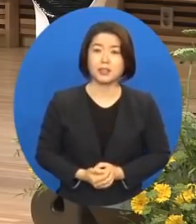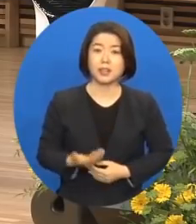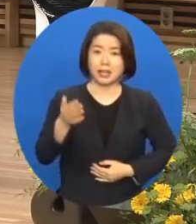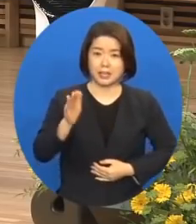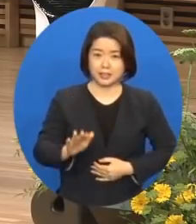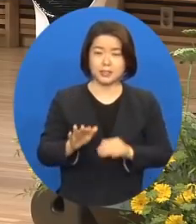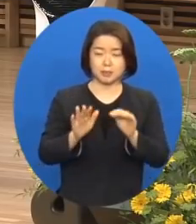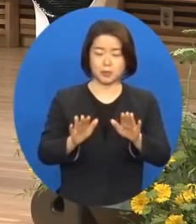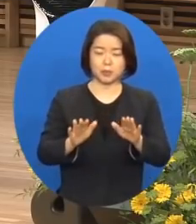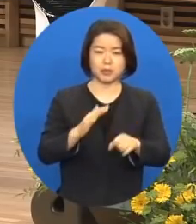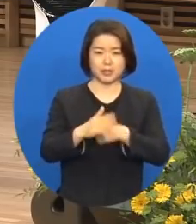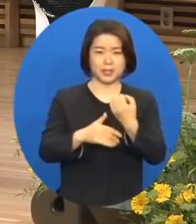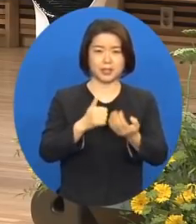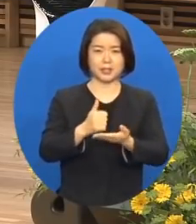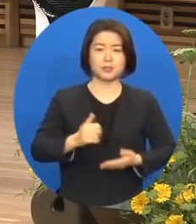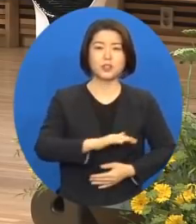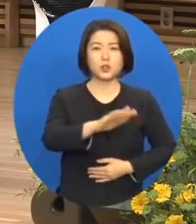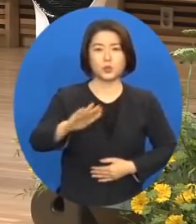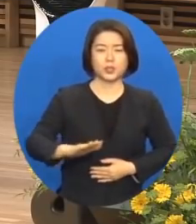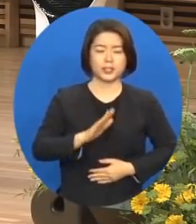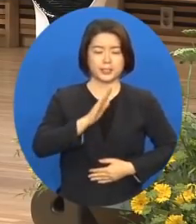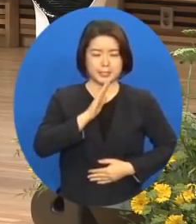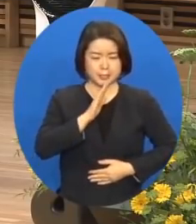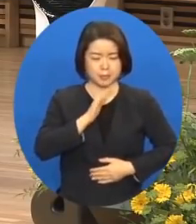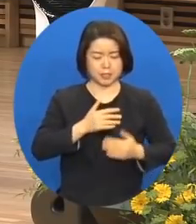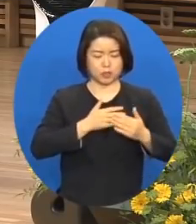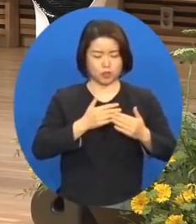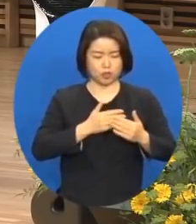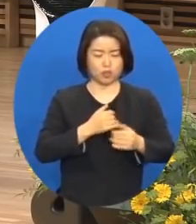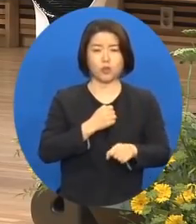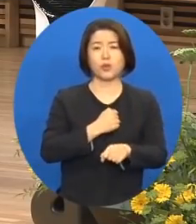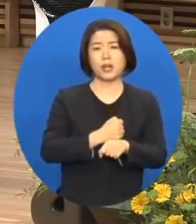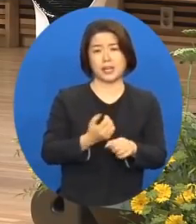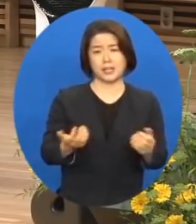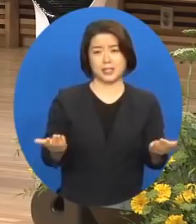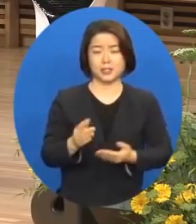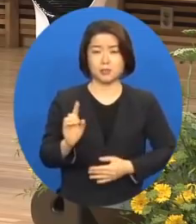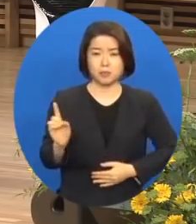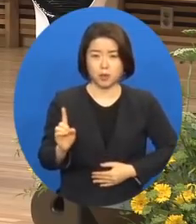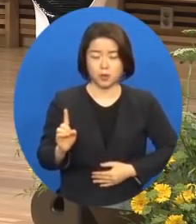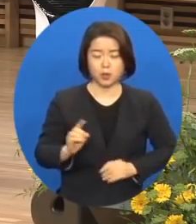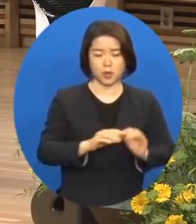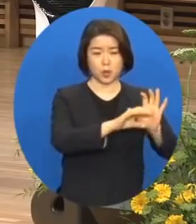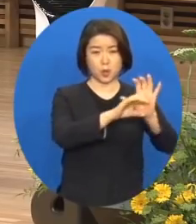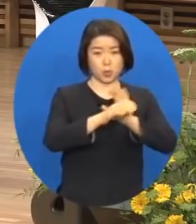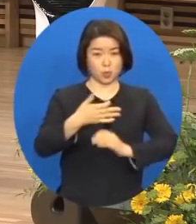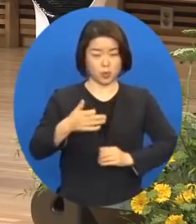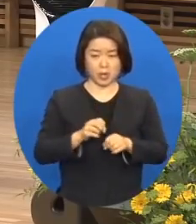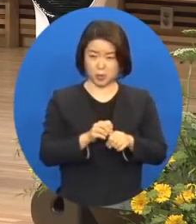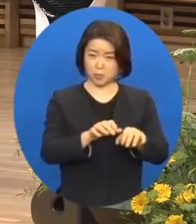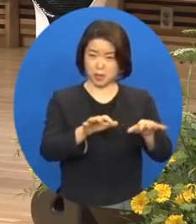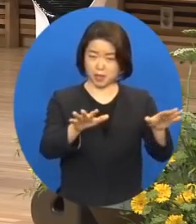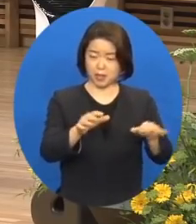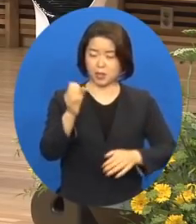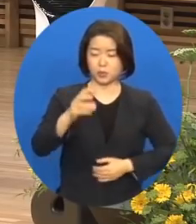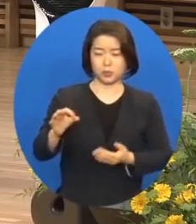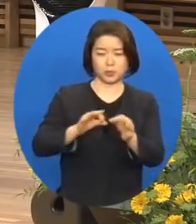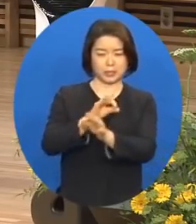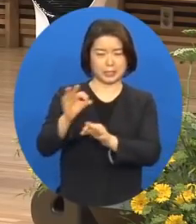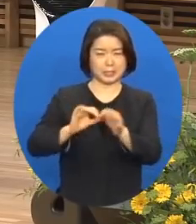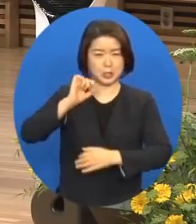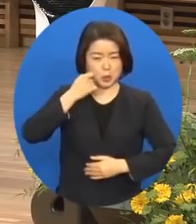오늘 말씀을 통해서 우리가 정말 두려워해야 할 것은 코로나19 확산도 또 경제적인 어려움도